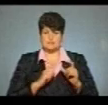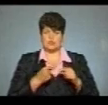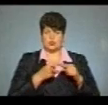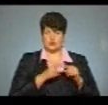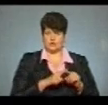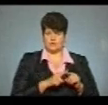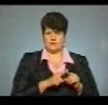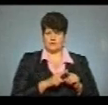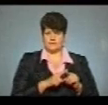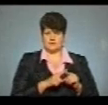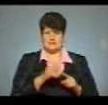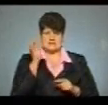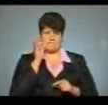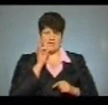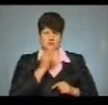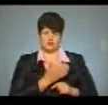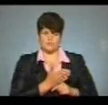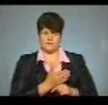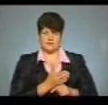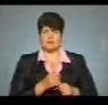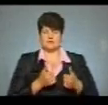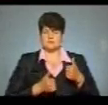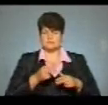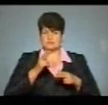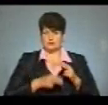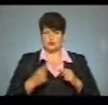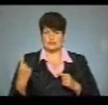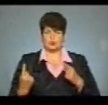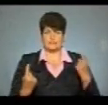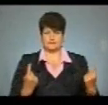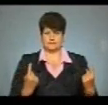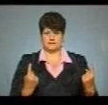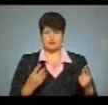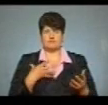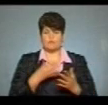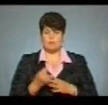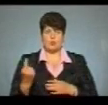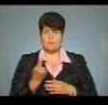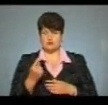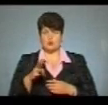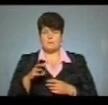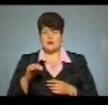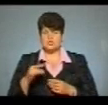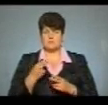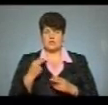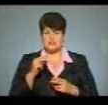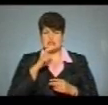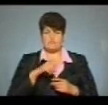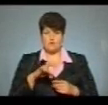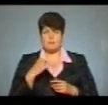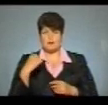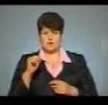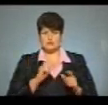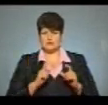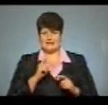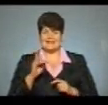технологій «Карлсруе» з Німеччини. Матч завершився з рахунком 1-1. У своєму першому матчі на чемпіонаті Європи тернополяни перемогли